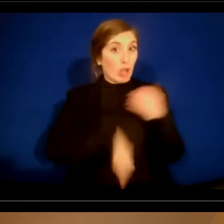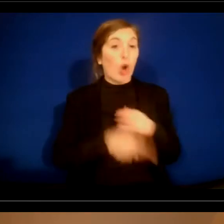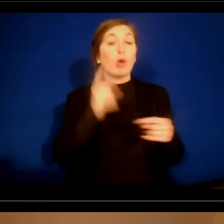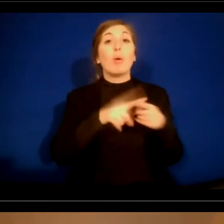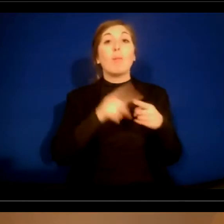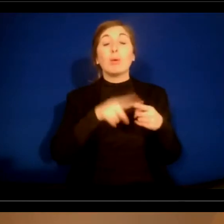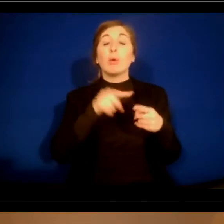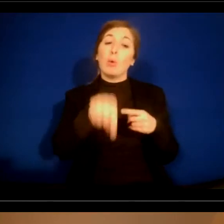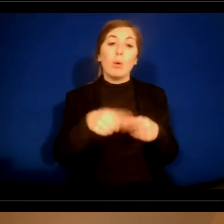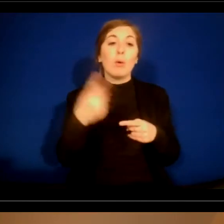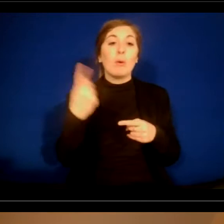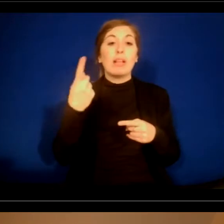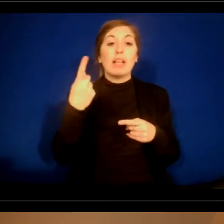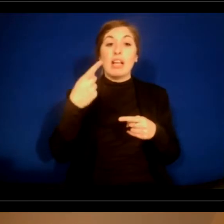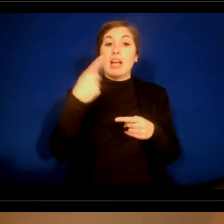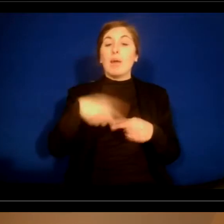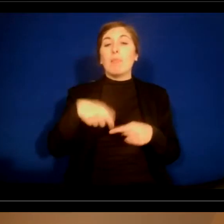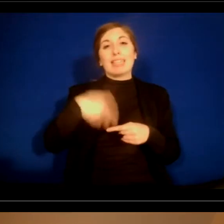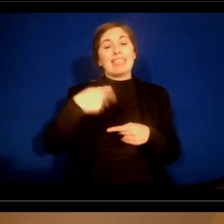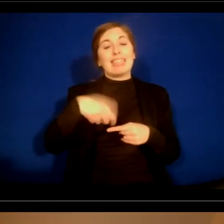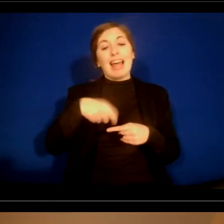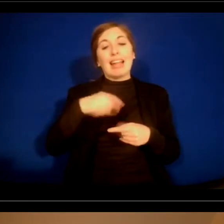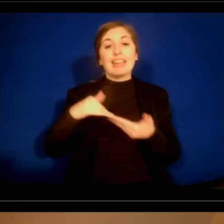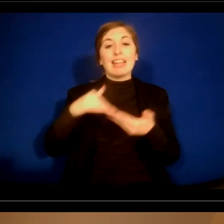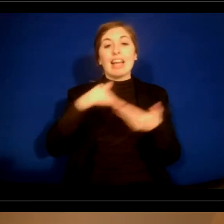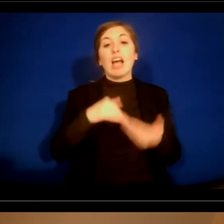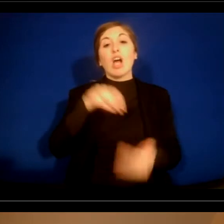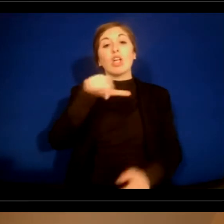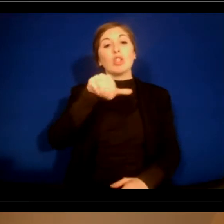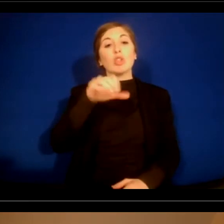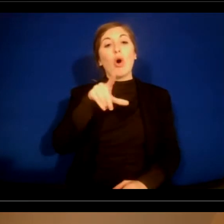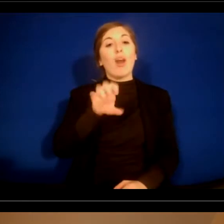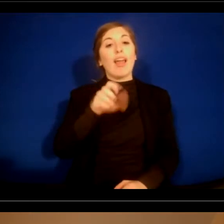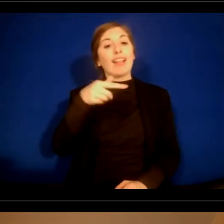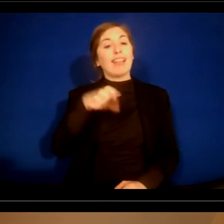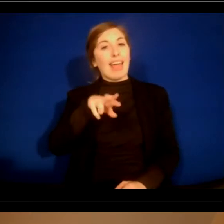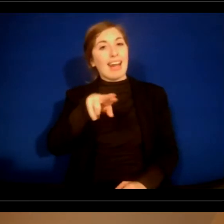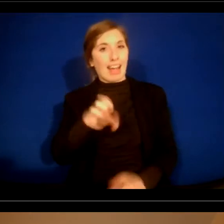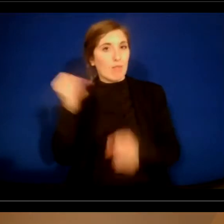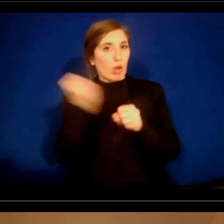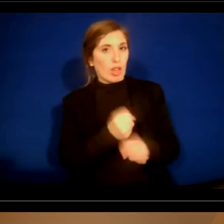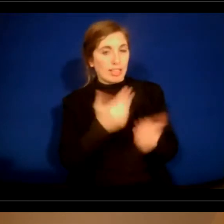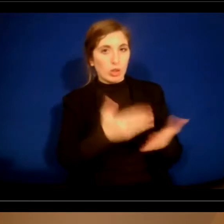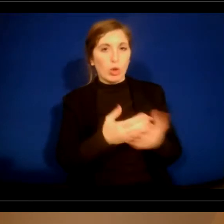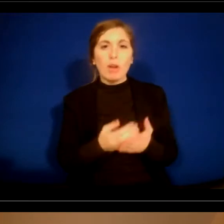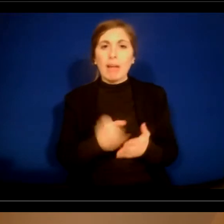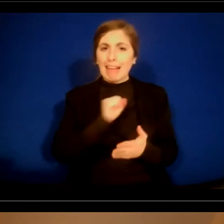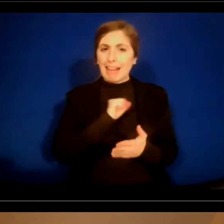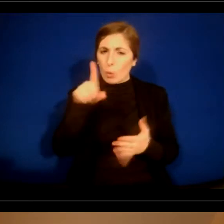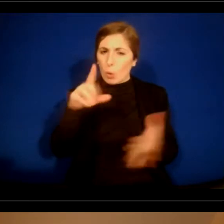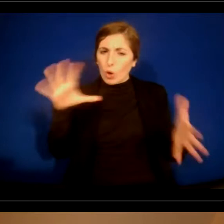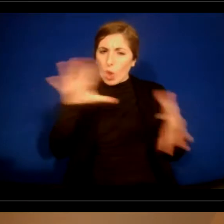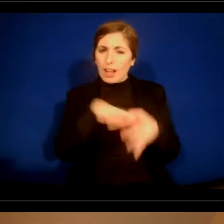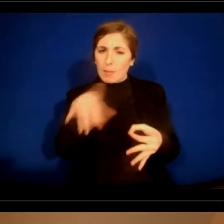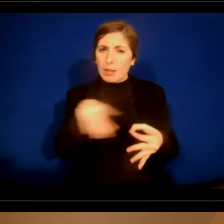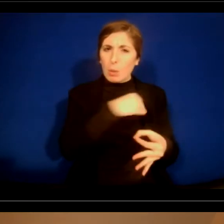si connette, se non ho capito male, dalla Polonia al confine con l'Ucraina, perché è proprio